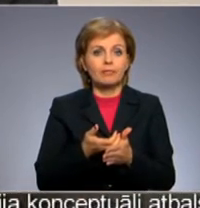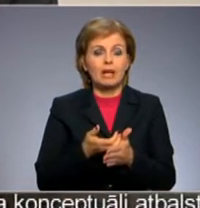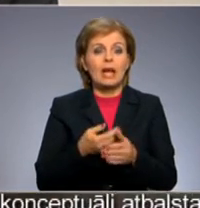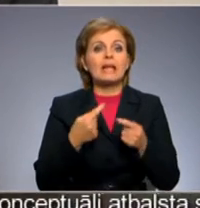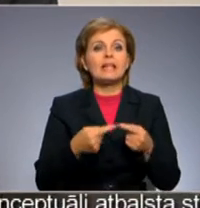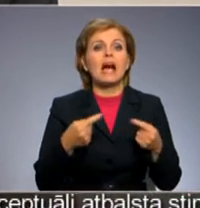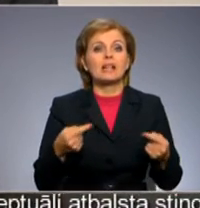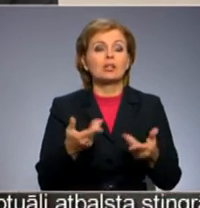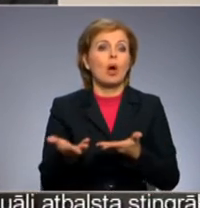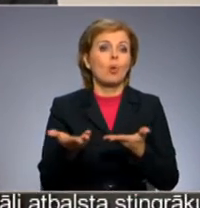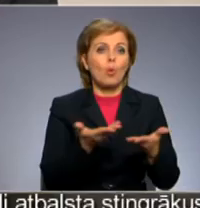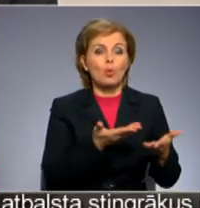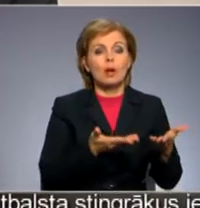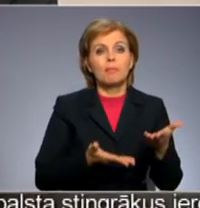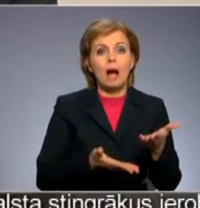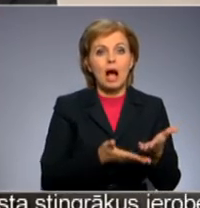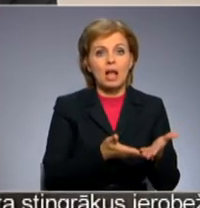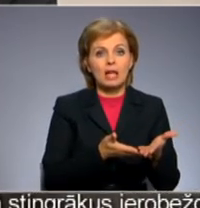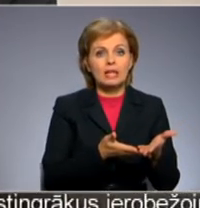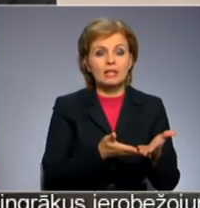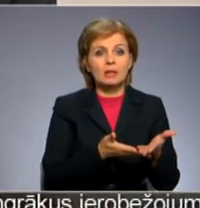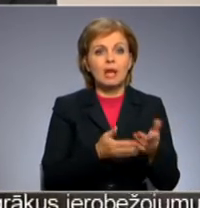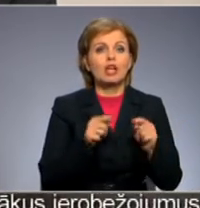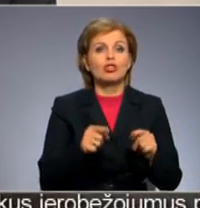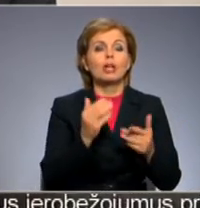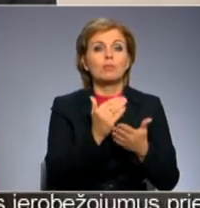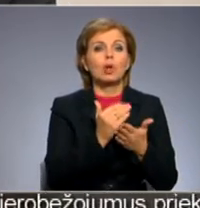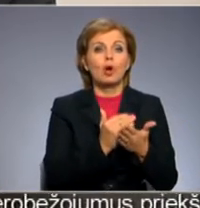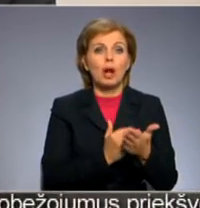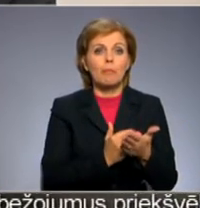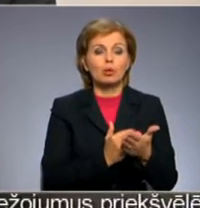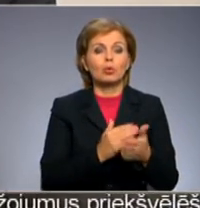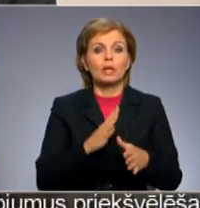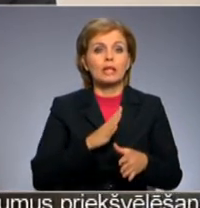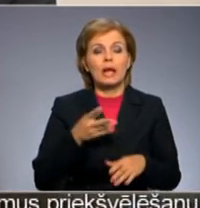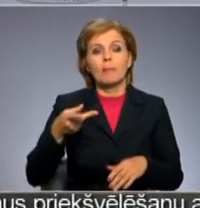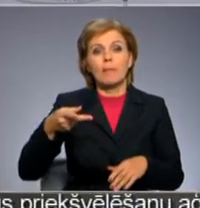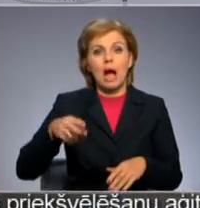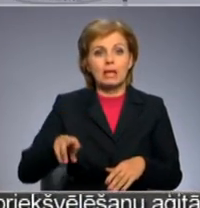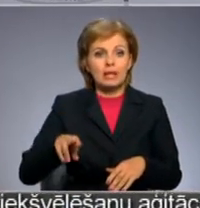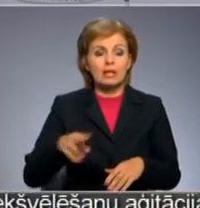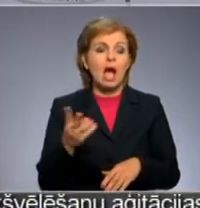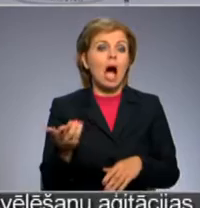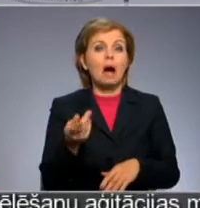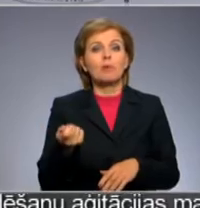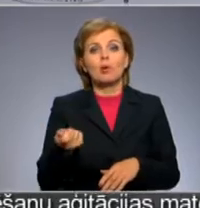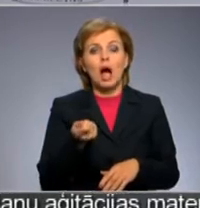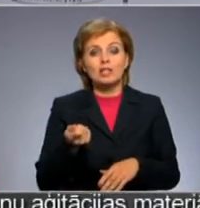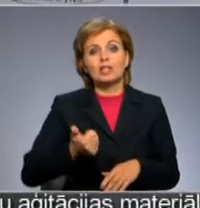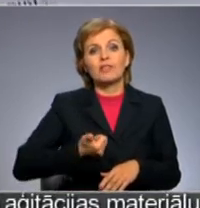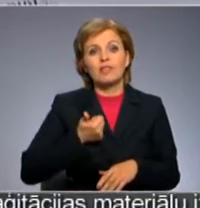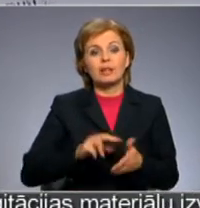ierīces, ar kuru palīdzību šī programmatūra tika mainīta. Abu kases aparātu